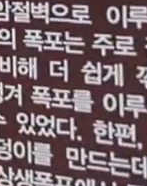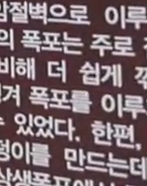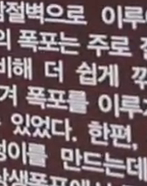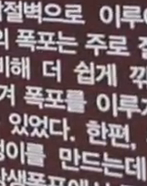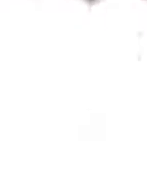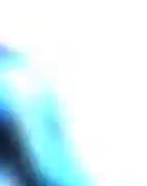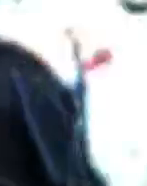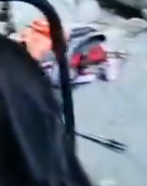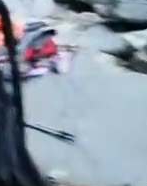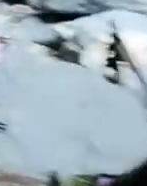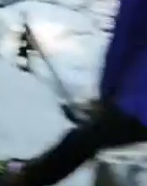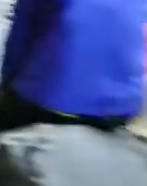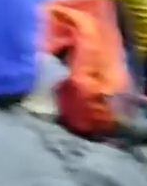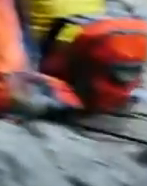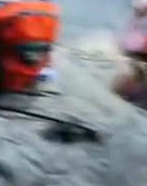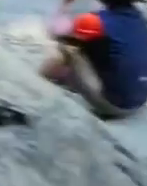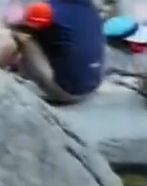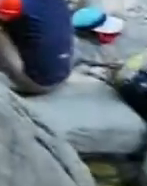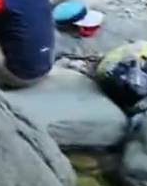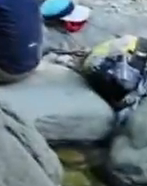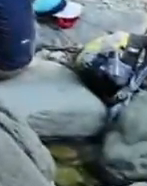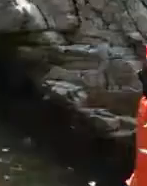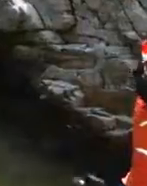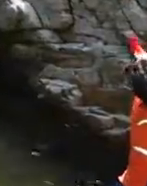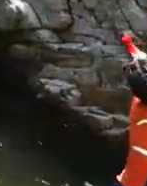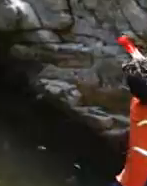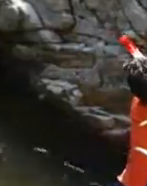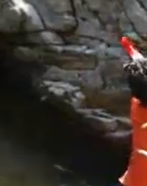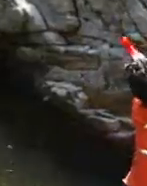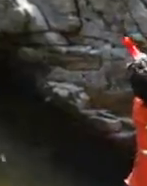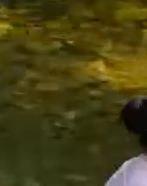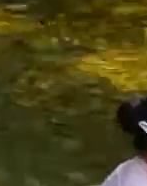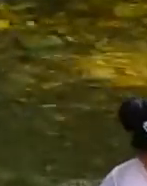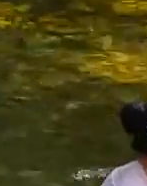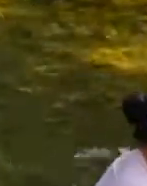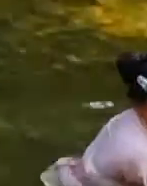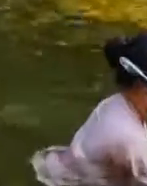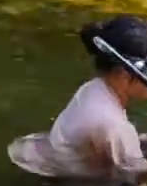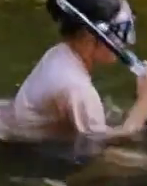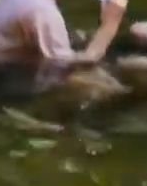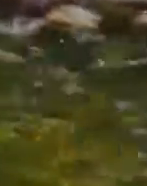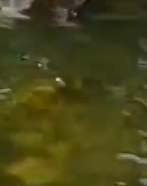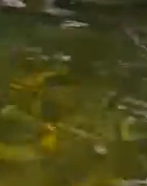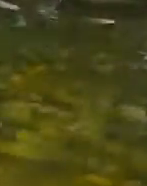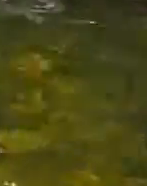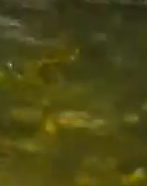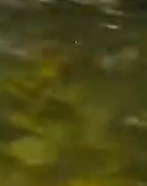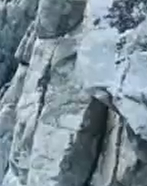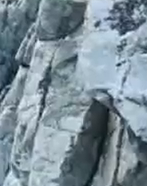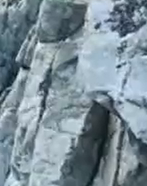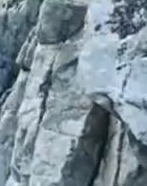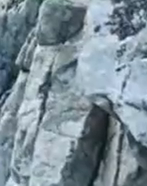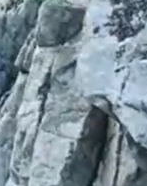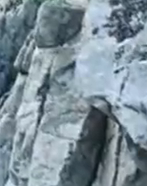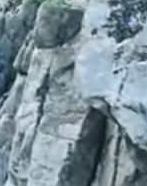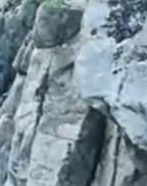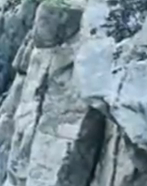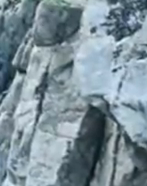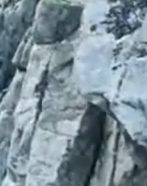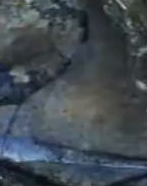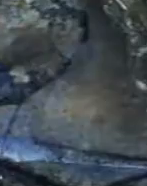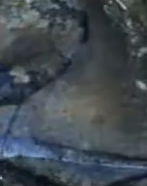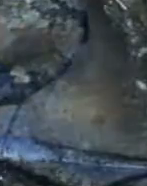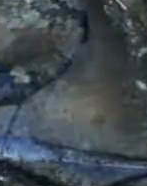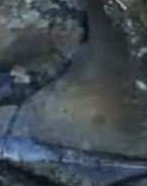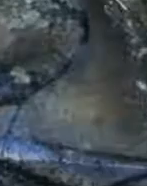출발하시죠! 여기 감탄사가 절로 나는 천의 비경이 있습니다. 장엄한 폭포가 세상 걱정 모두